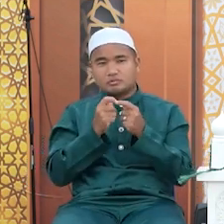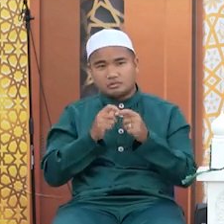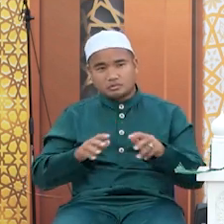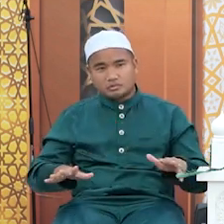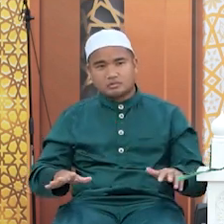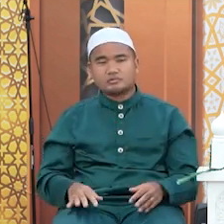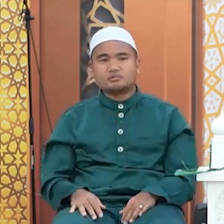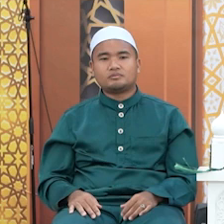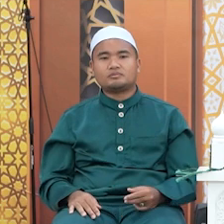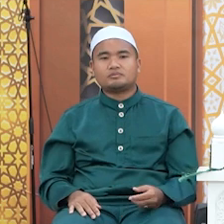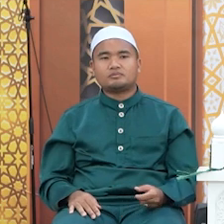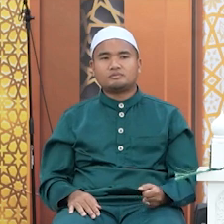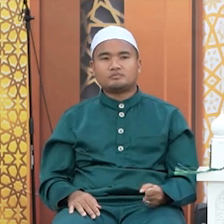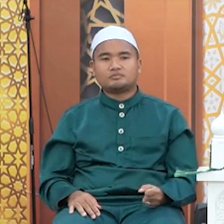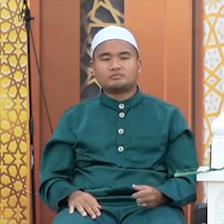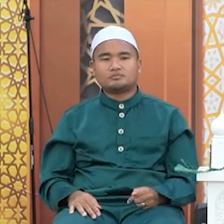nampak bini